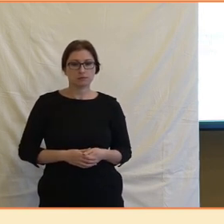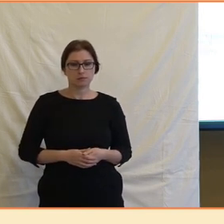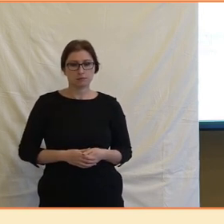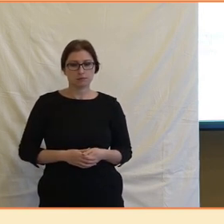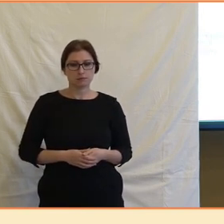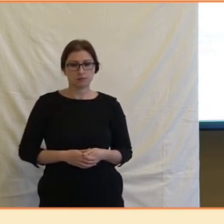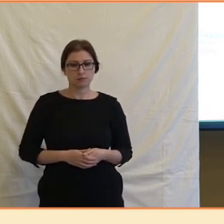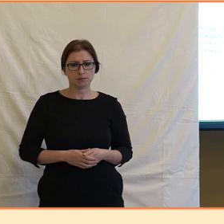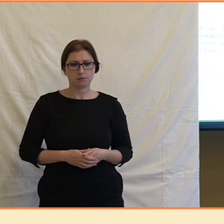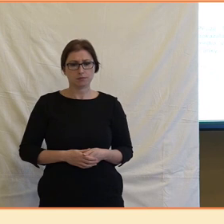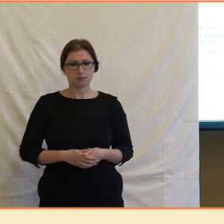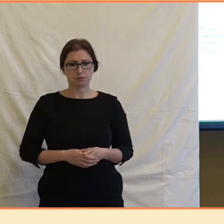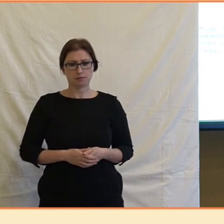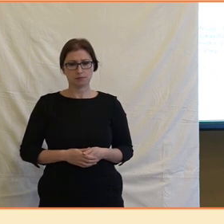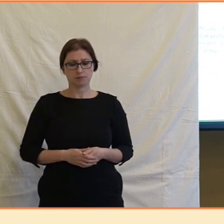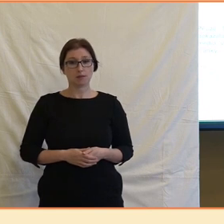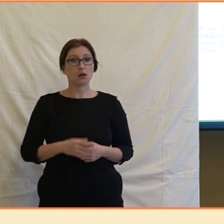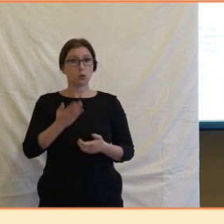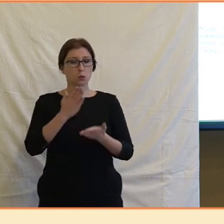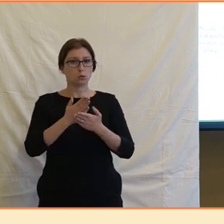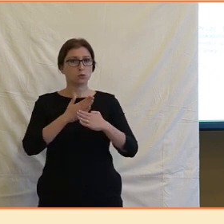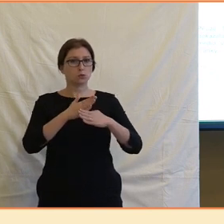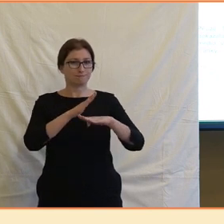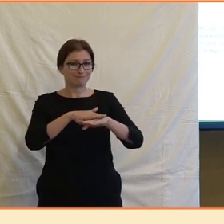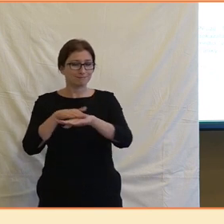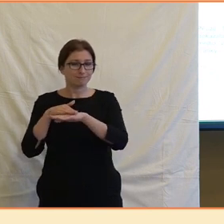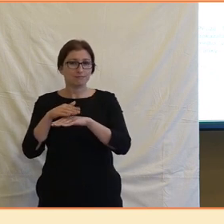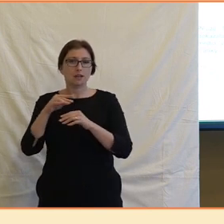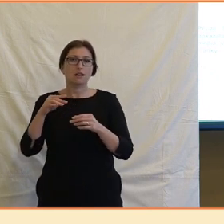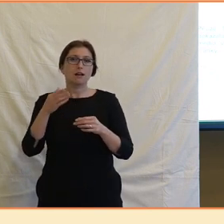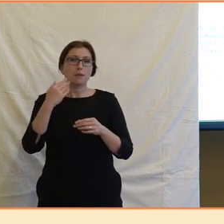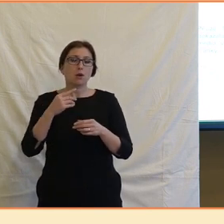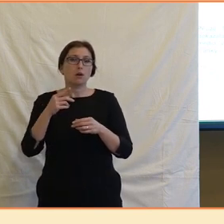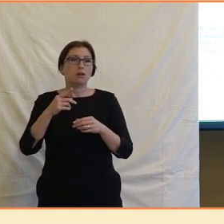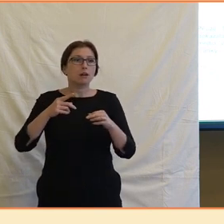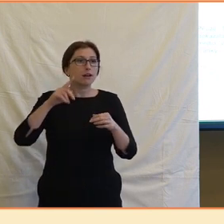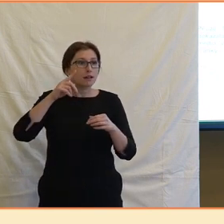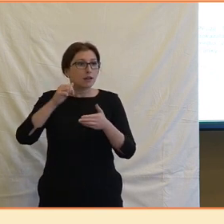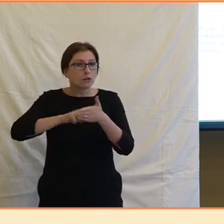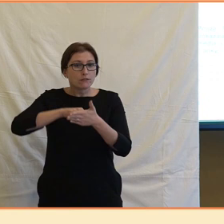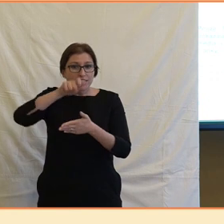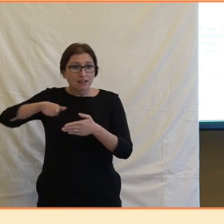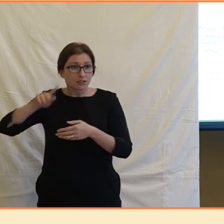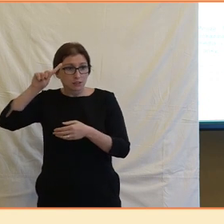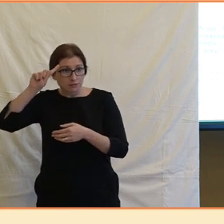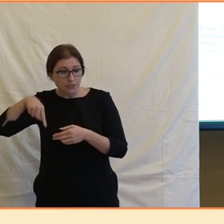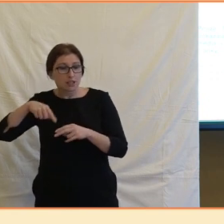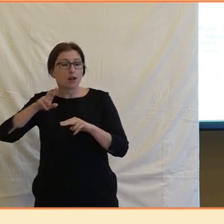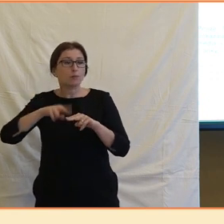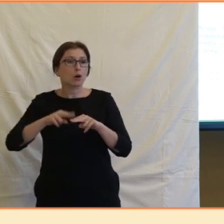Tady, jak už jsem zmínila, to povědomí může mít velký vliv a má velký vliv i potom na